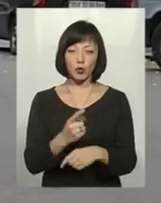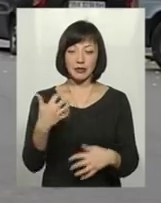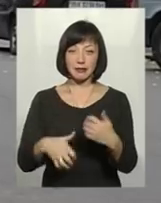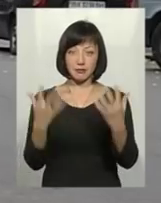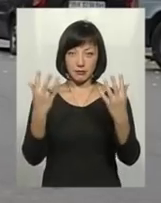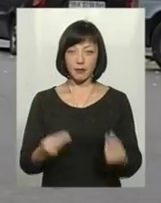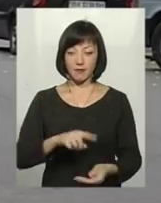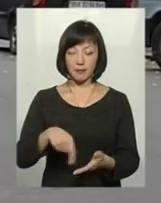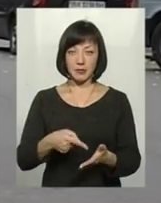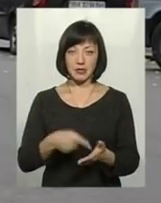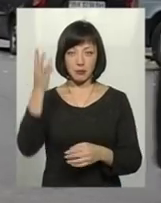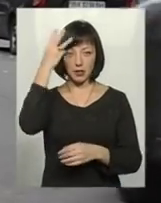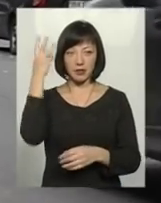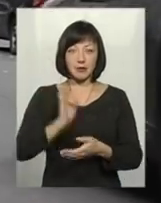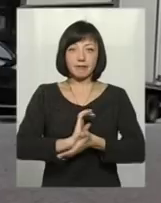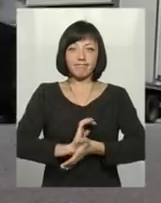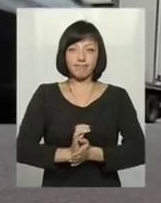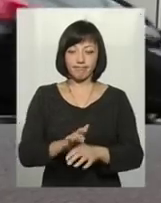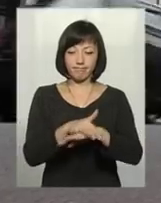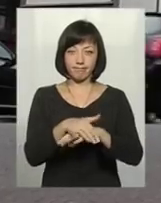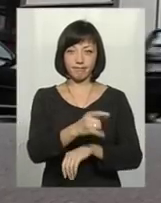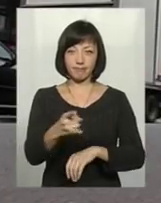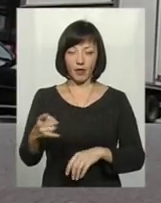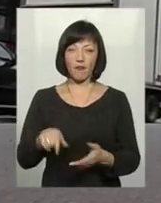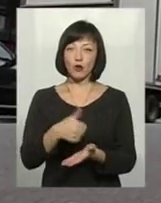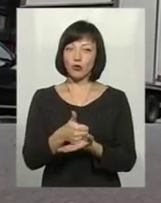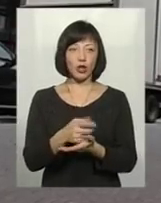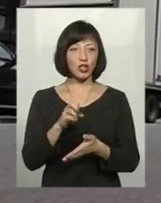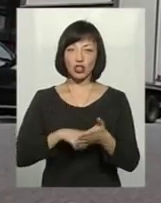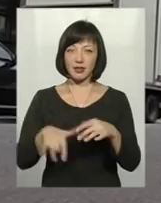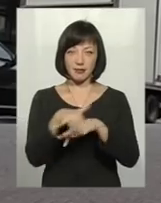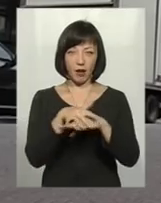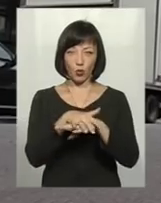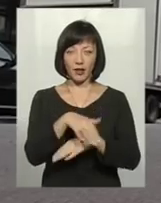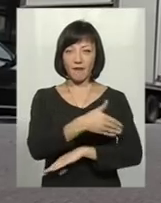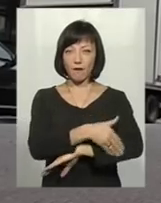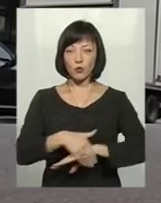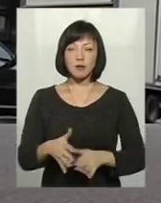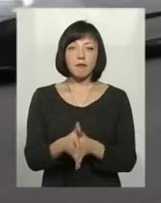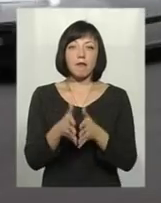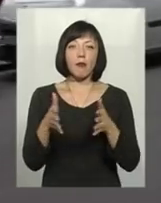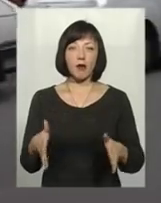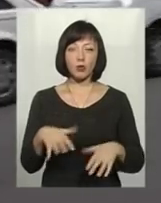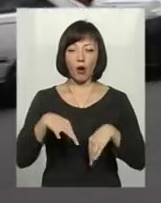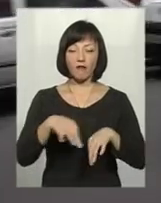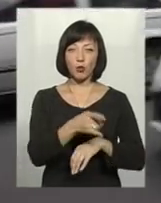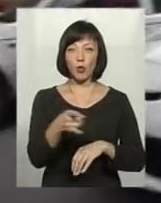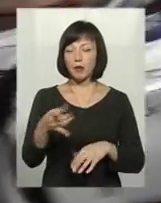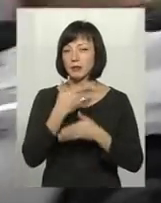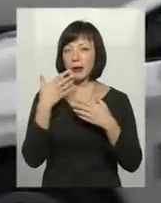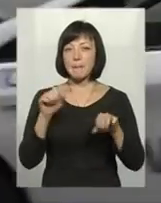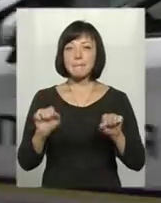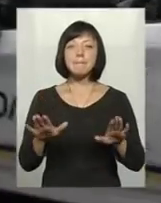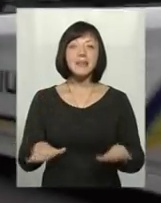дня у центрі Хмельницького яблуку ніде впасти. І це в основному не через залюднені вулиці, а велику кількість автомобілів та відсутність місць